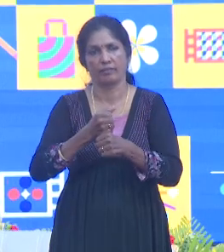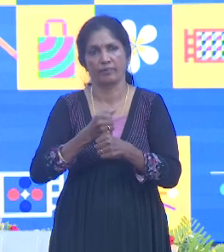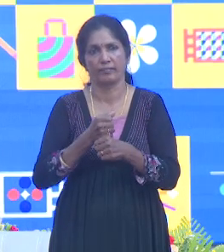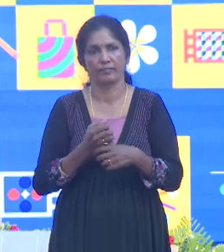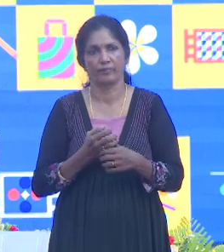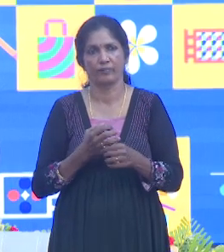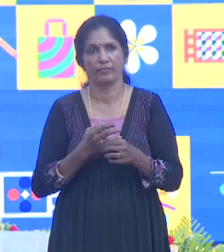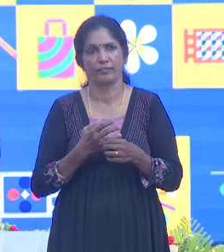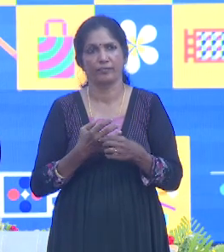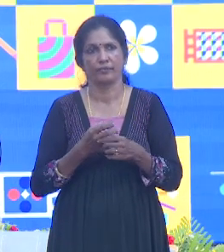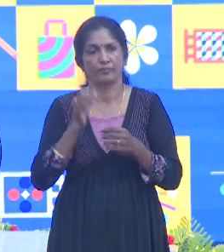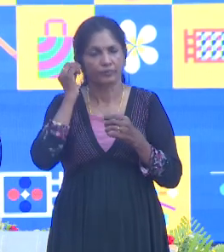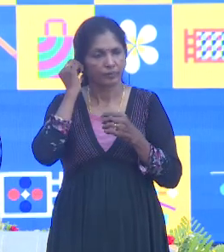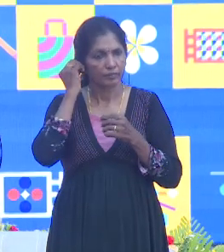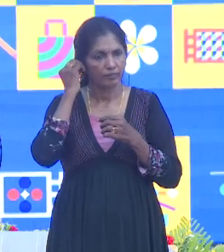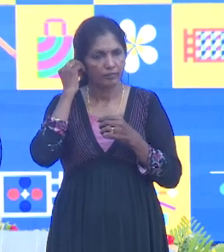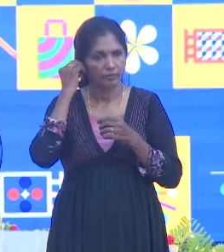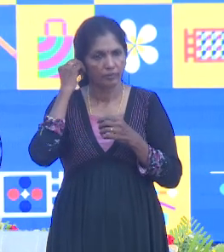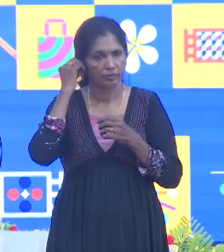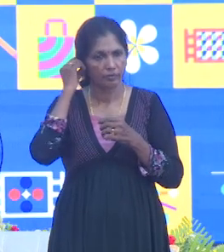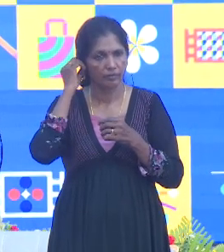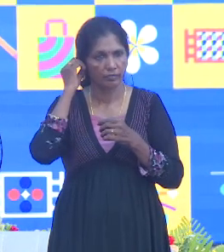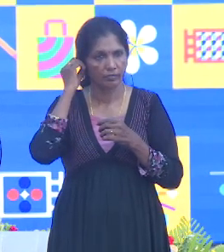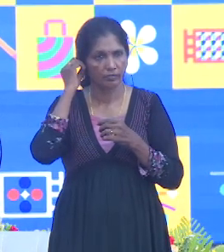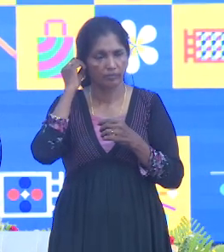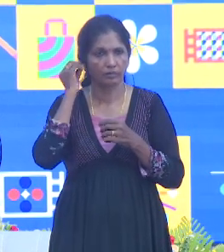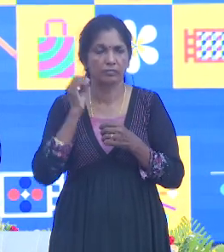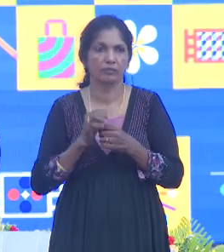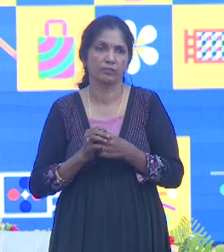നമുക്ക് നടത്താൻ കഴിഞ്ഞത്.